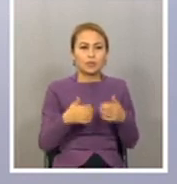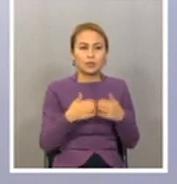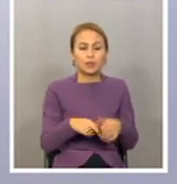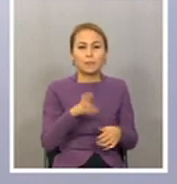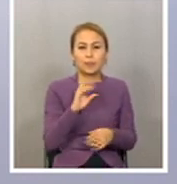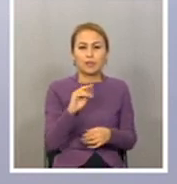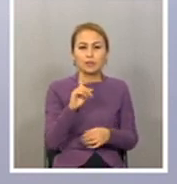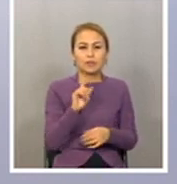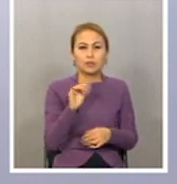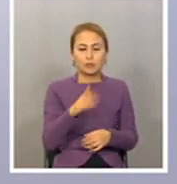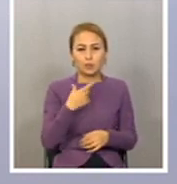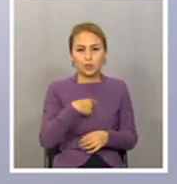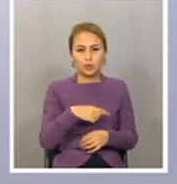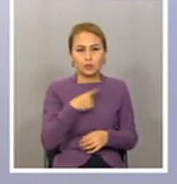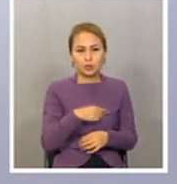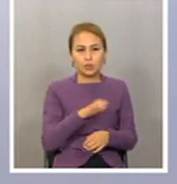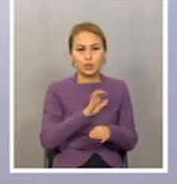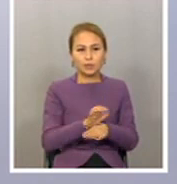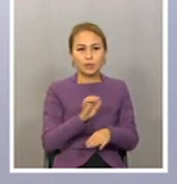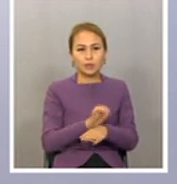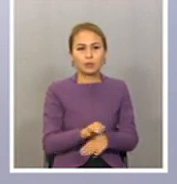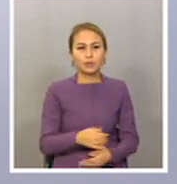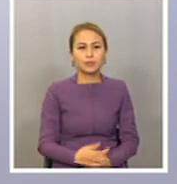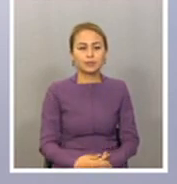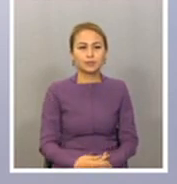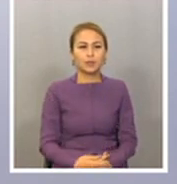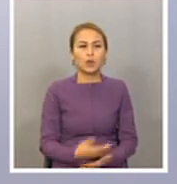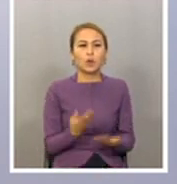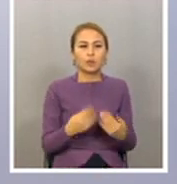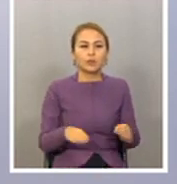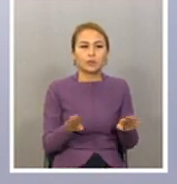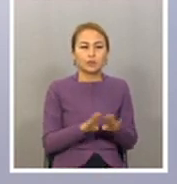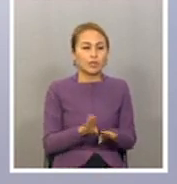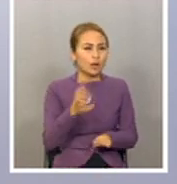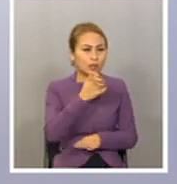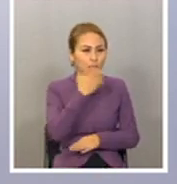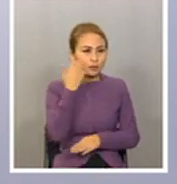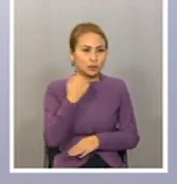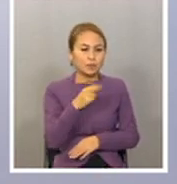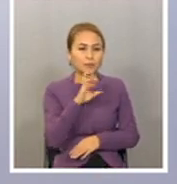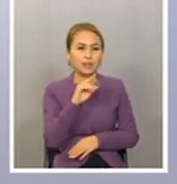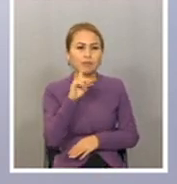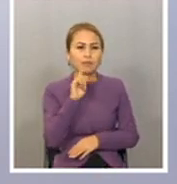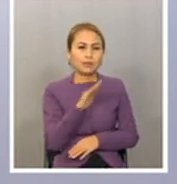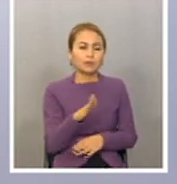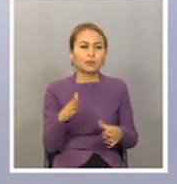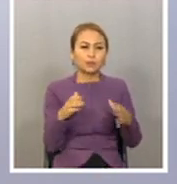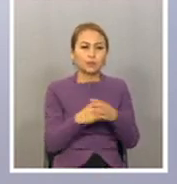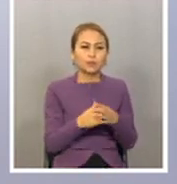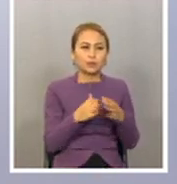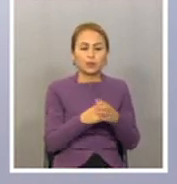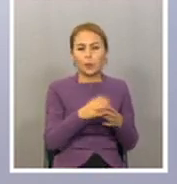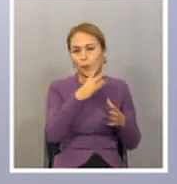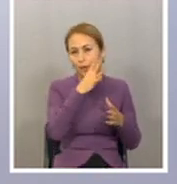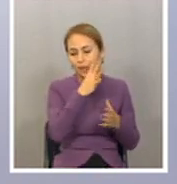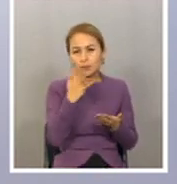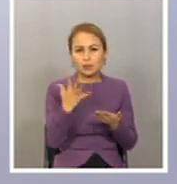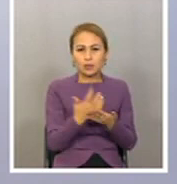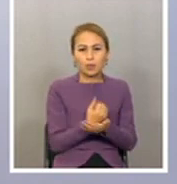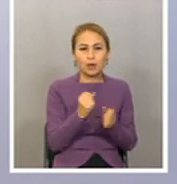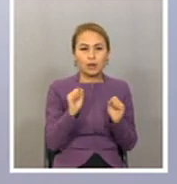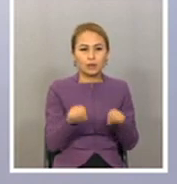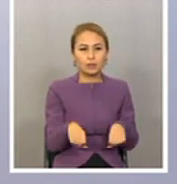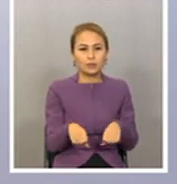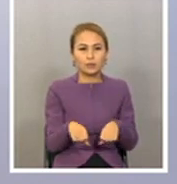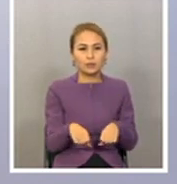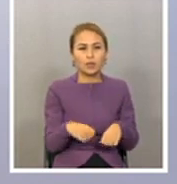Бекзаттың өзінің өнімділігі. Енді осы өнімділік арқылы мен Бекзаттың өзінің уақытын табаламын.